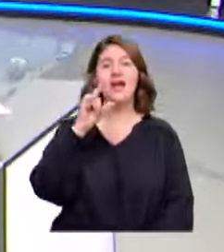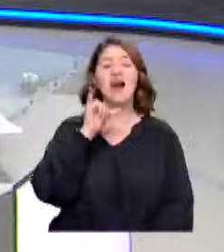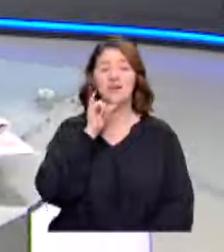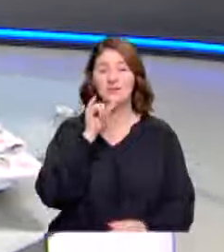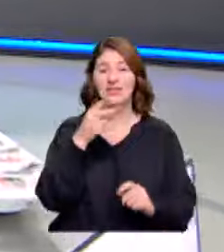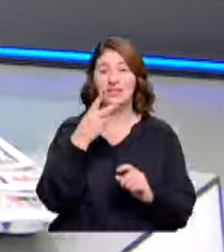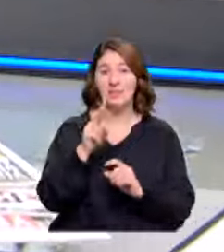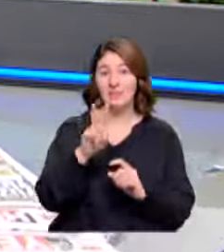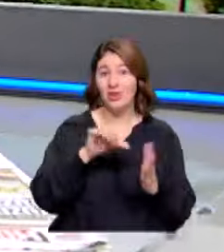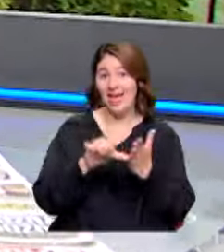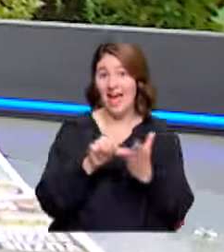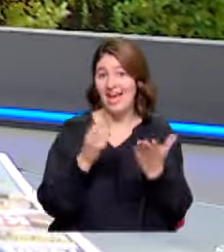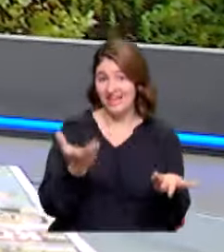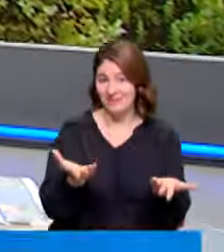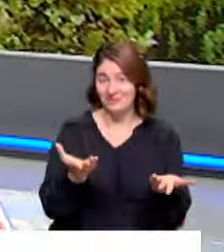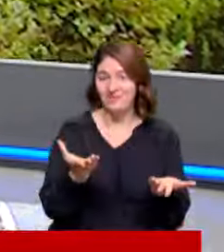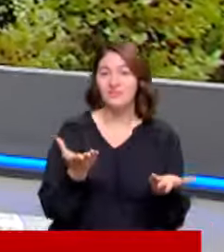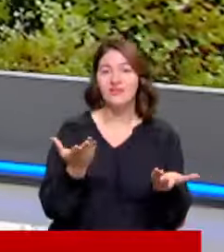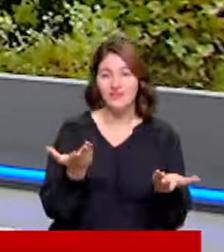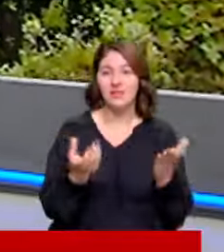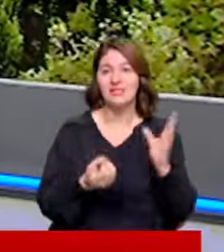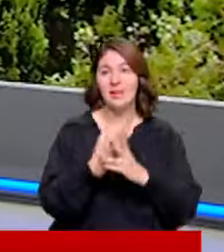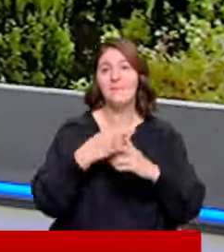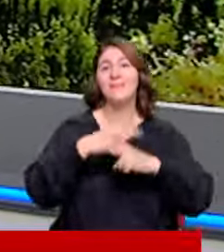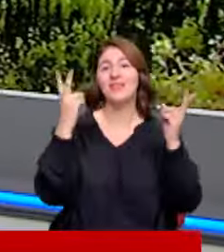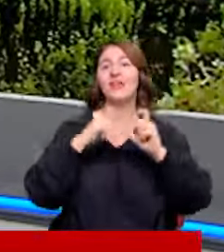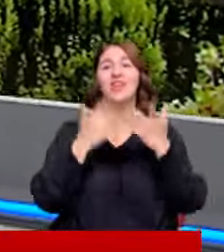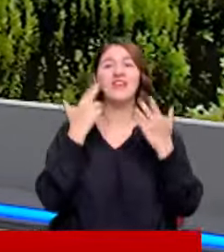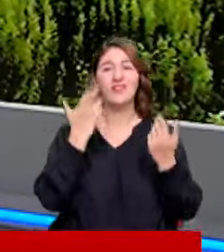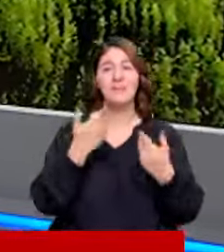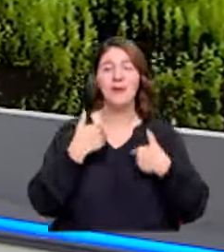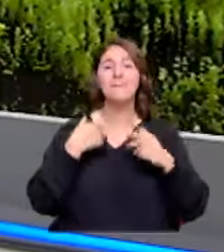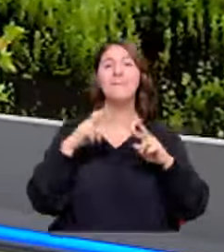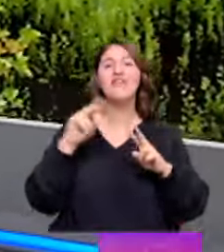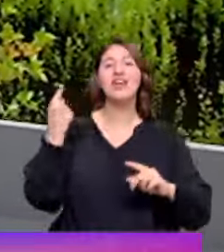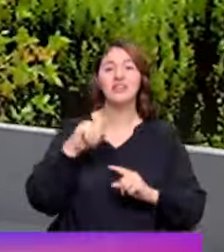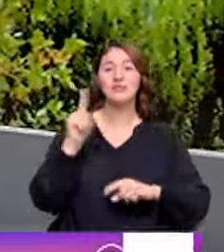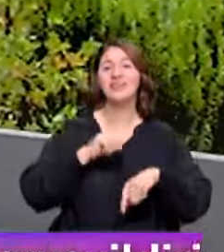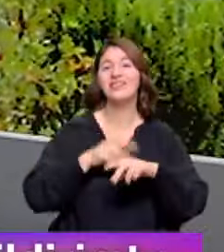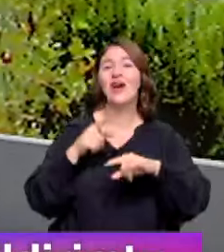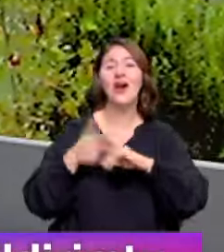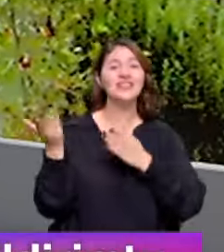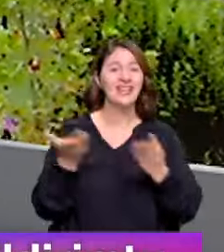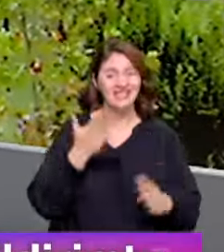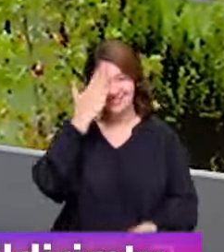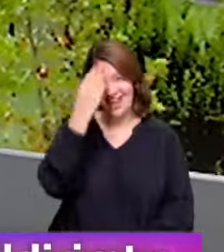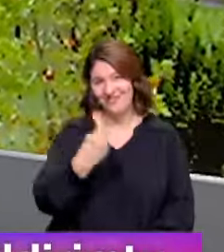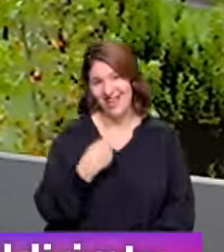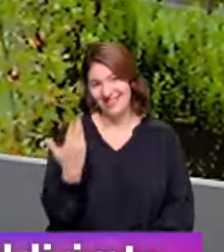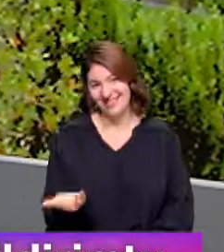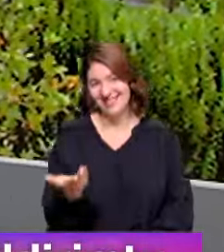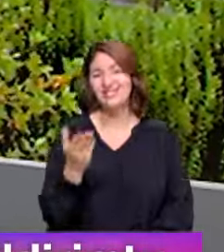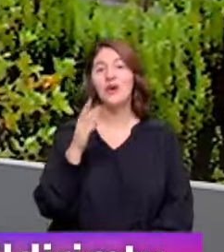21 Ağustos 2024 tarihi ve sabahından günaydın efendim. Ben Merve Yıldırım. Çalar Saat'e hoş geldiniz, şerefler